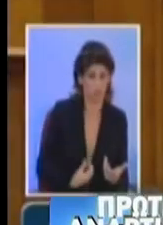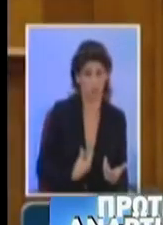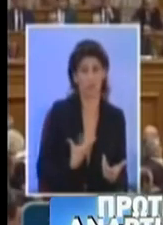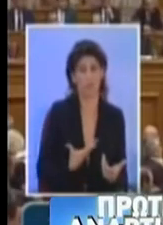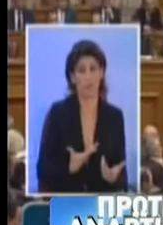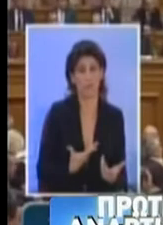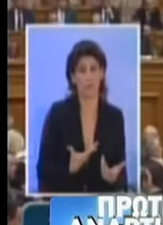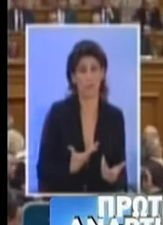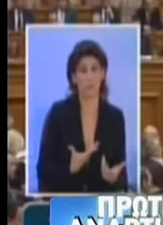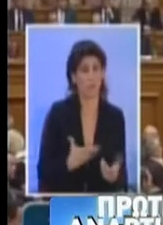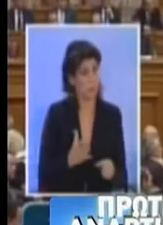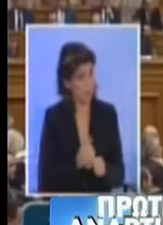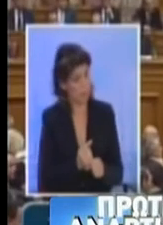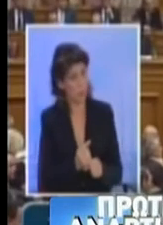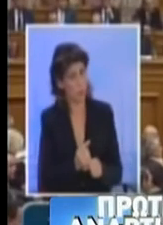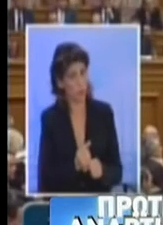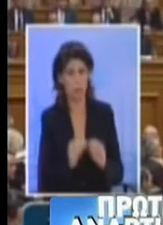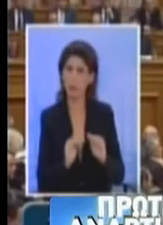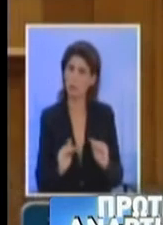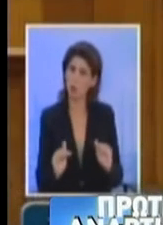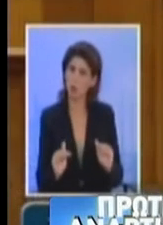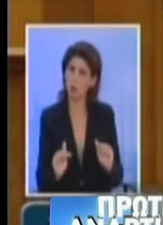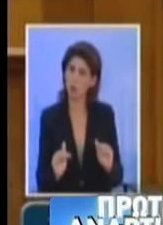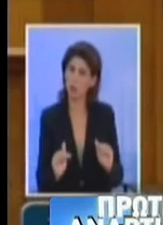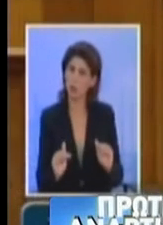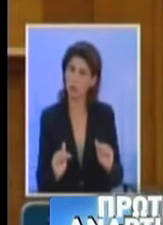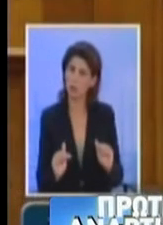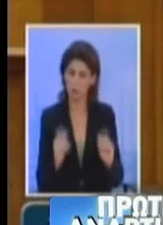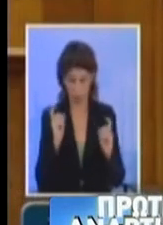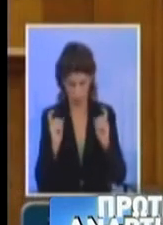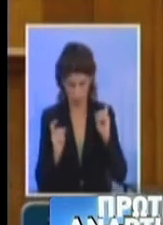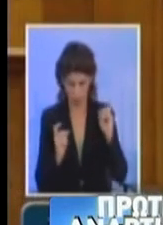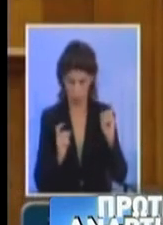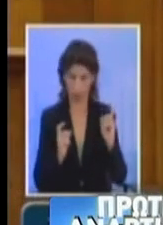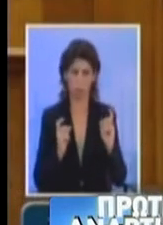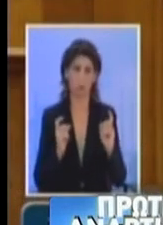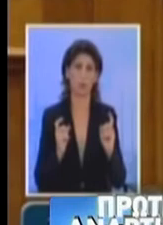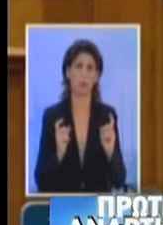Αισθάνεστε πετυχημένος, ήσυχος? Αναρωτιέμαι.